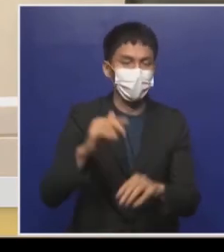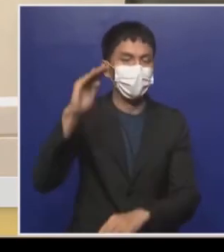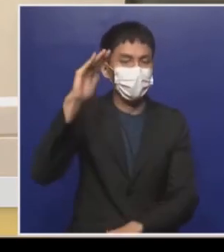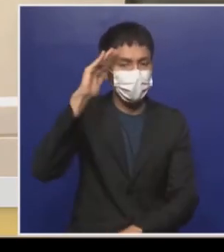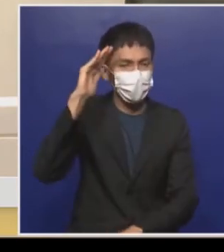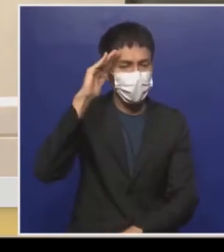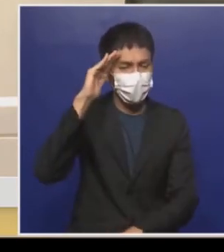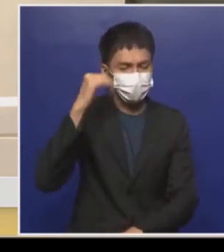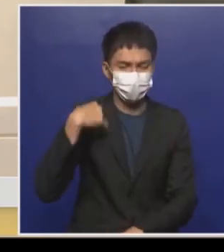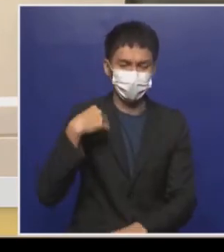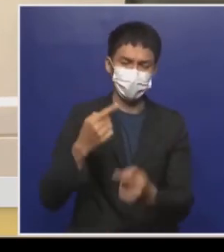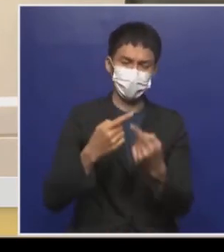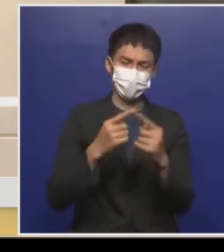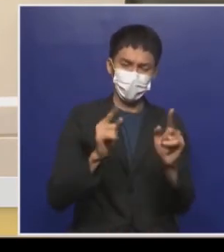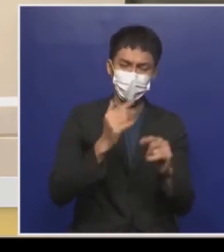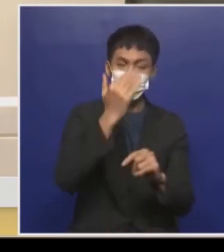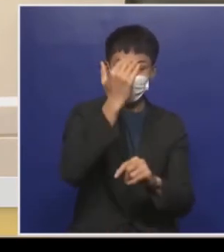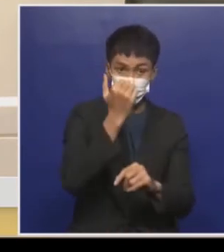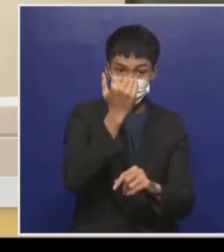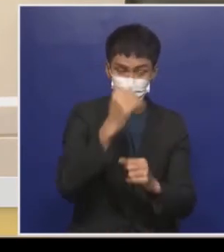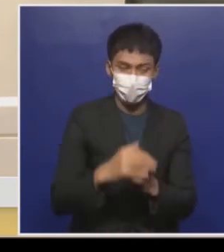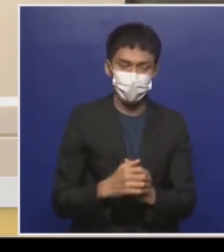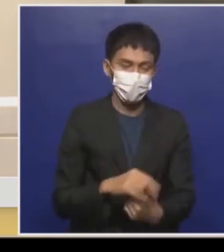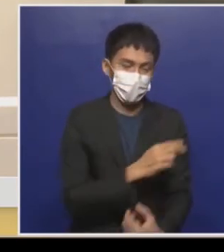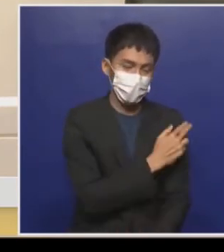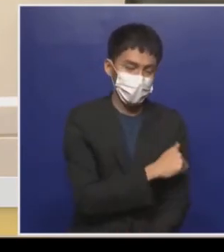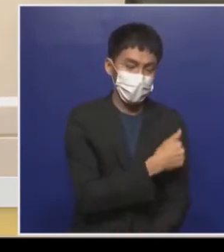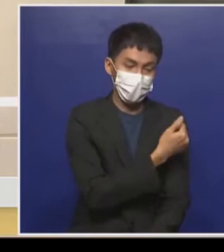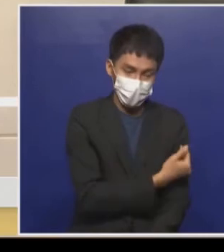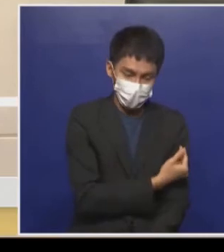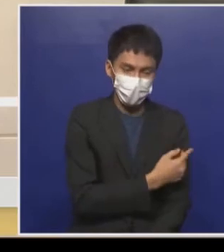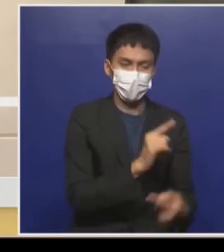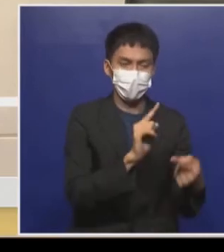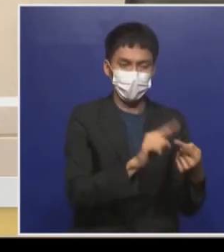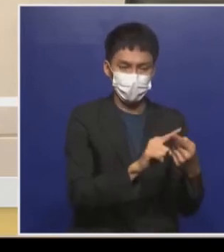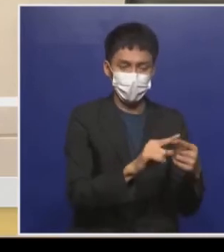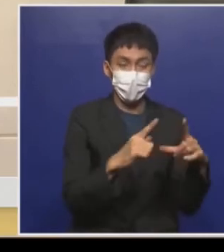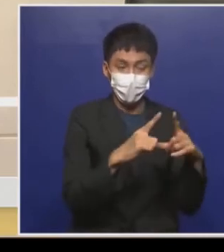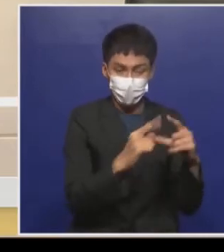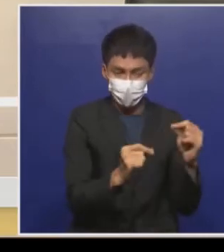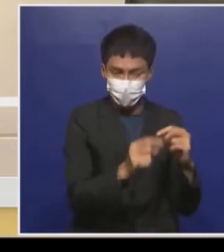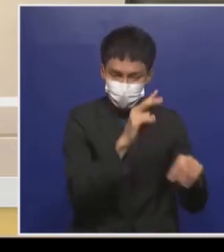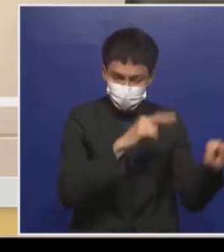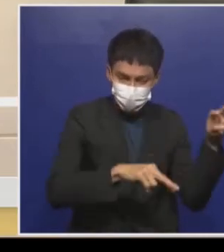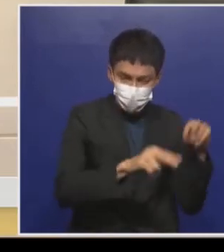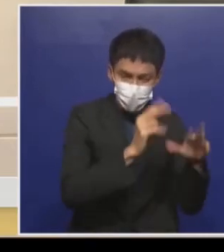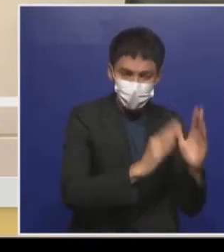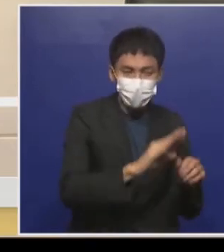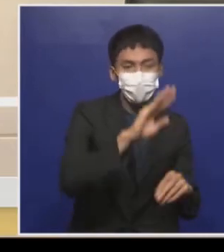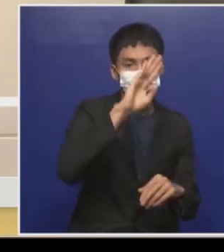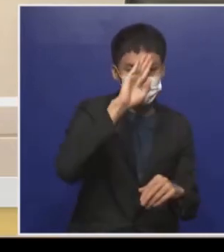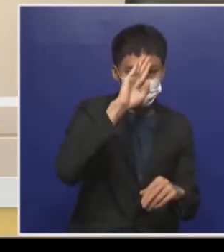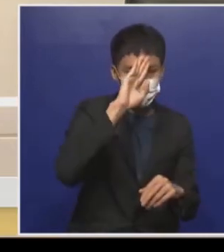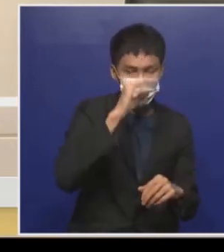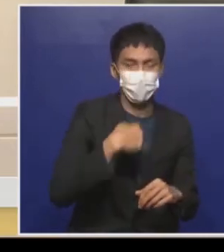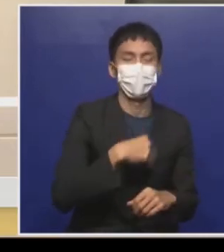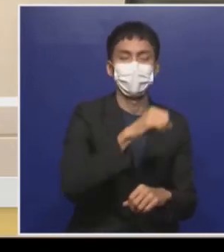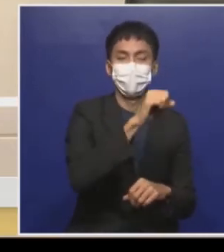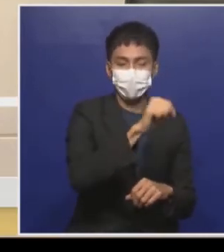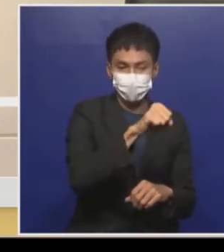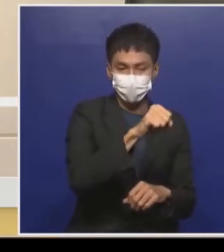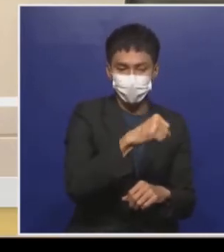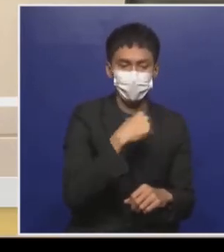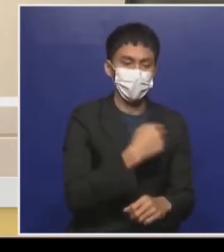ทน่าแลกใจมากกทำไมเขาบวาการแพทยนั้นแทยเก่งเรื่รัษาคนไข้เรากไมเทีงปปเทศไทยนั้น